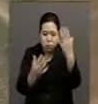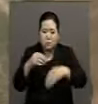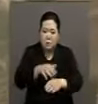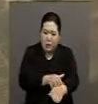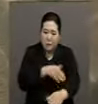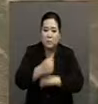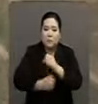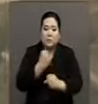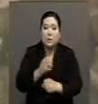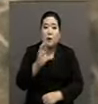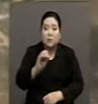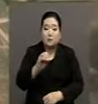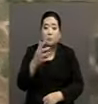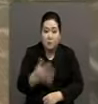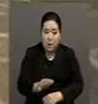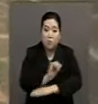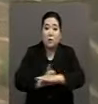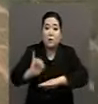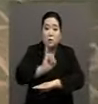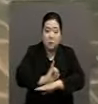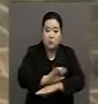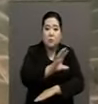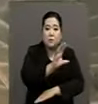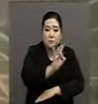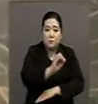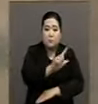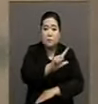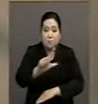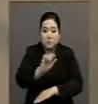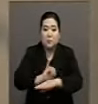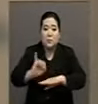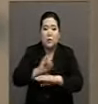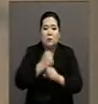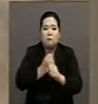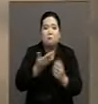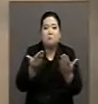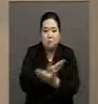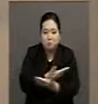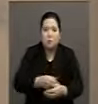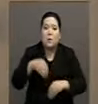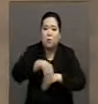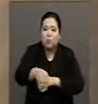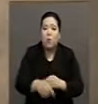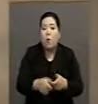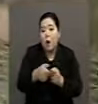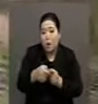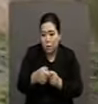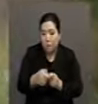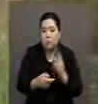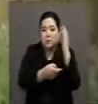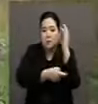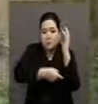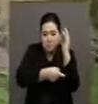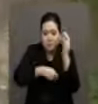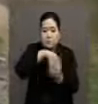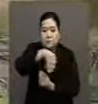ป่าเกือบ2ล้านไร่จาก6ล้านไร่ที่มีถูกแปรสภาพเป็นไร่ข้าวโพดสวนยางพาราและพืชเศรษฐกิจอื่นๆเพื่อต